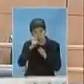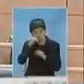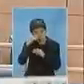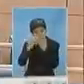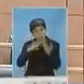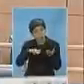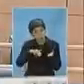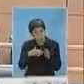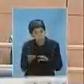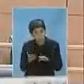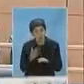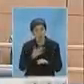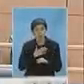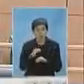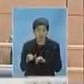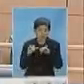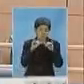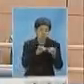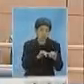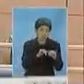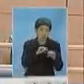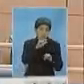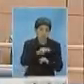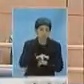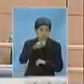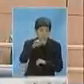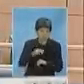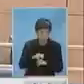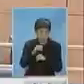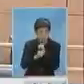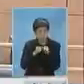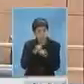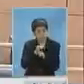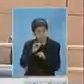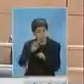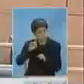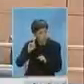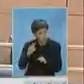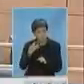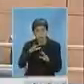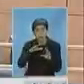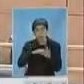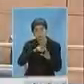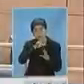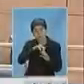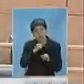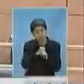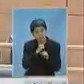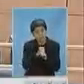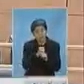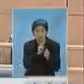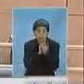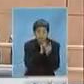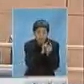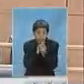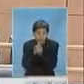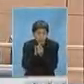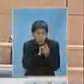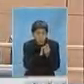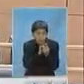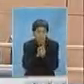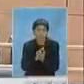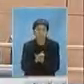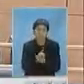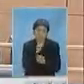พัฒนายุบผมมาอยู่พรรคไทยรักไทยปี 48ลงใหม่ในนามพรรคไทยรักไทยไปหาพ่อเฒ่าแม่แก่ญาติพี่น้อง